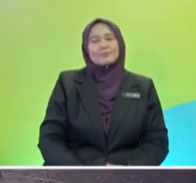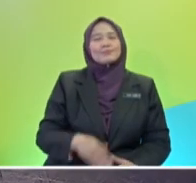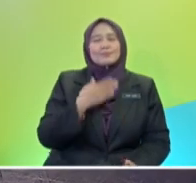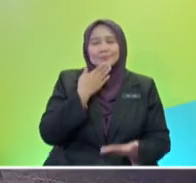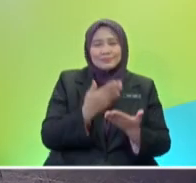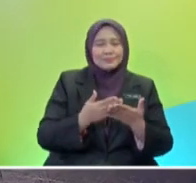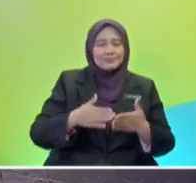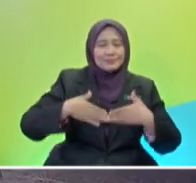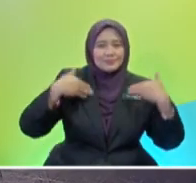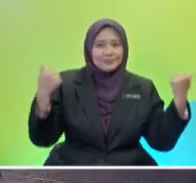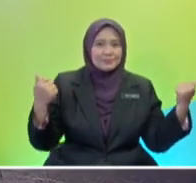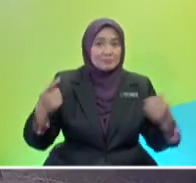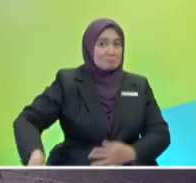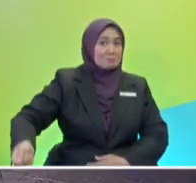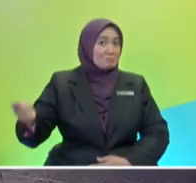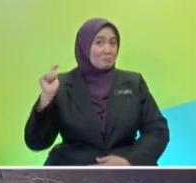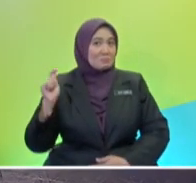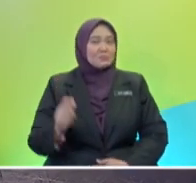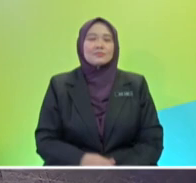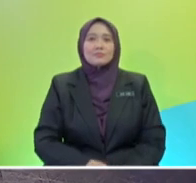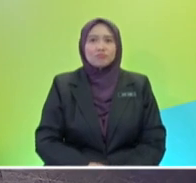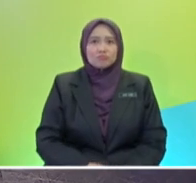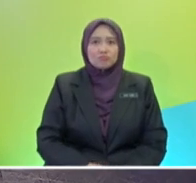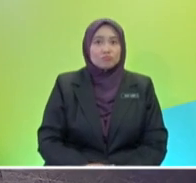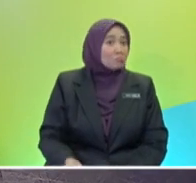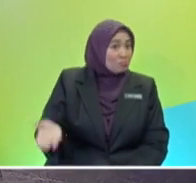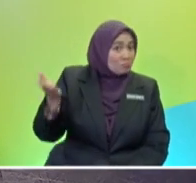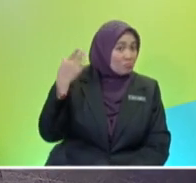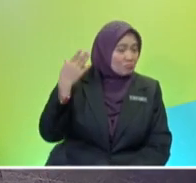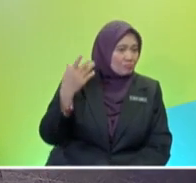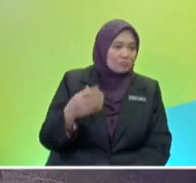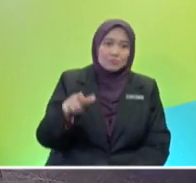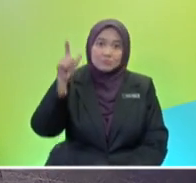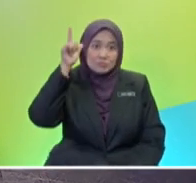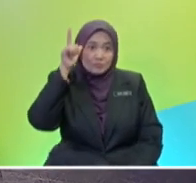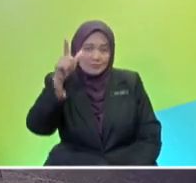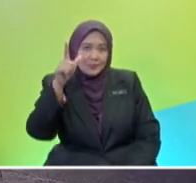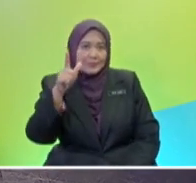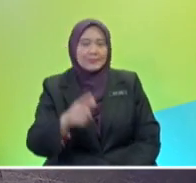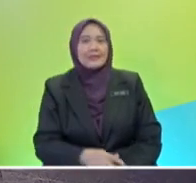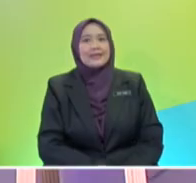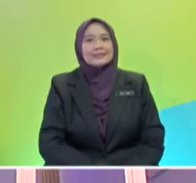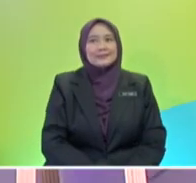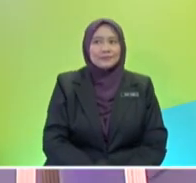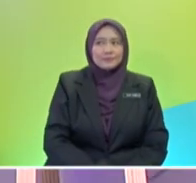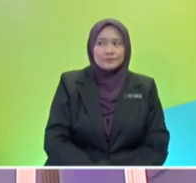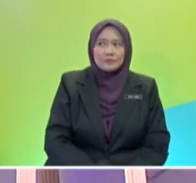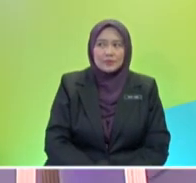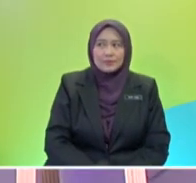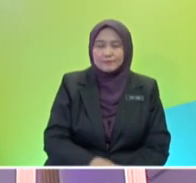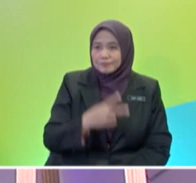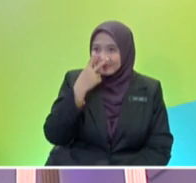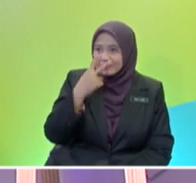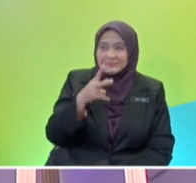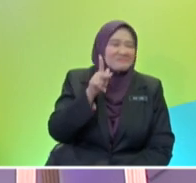Baiklah berdasarkan gini yang telah bosan sama-sama murid saksikan sebentar tadi oke nampaknya